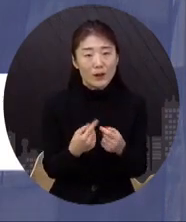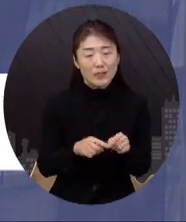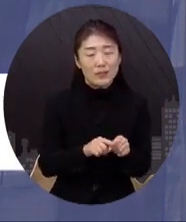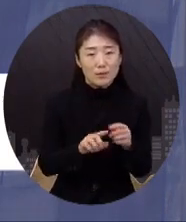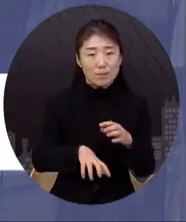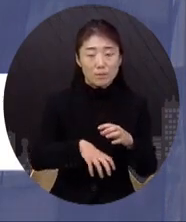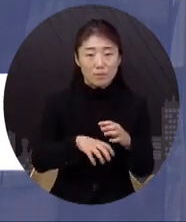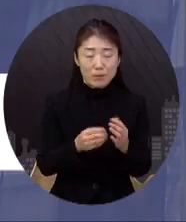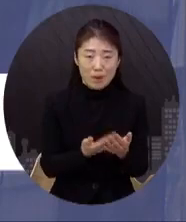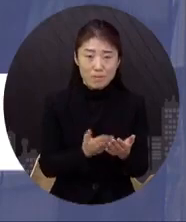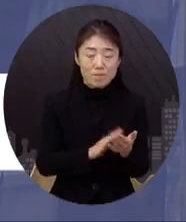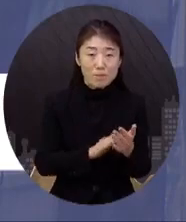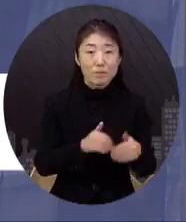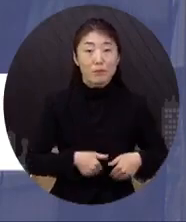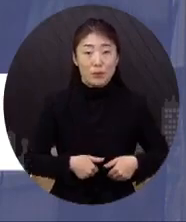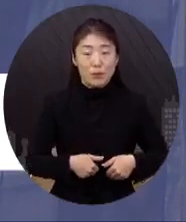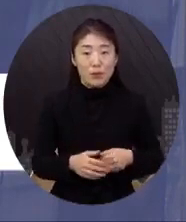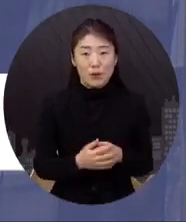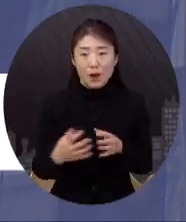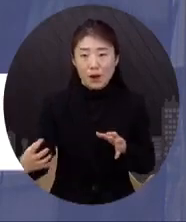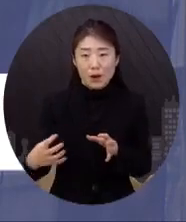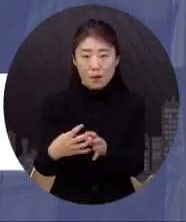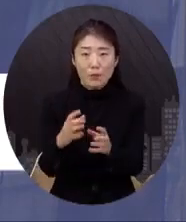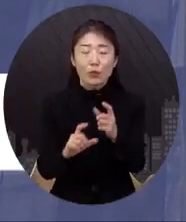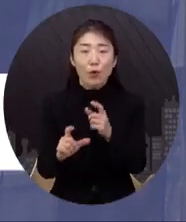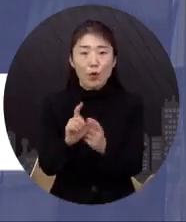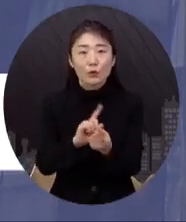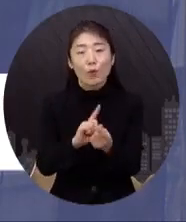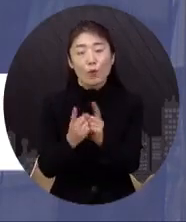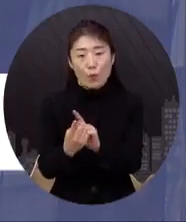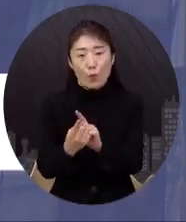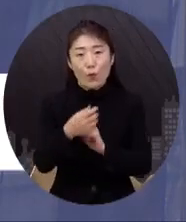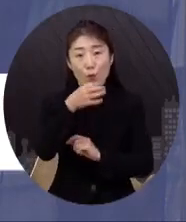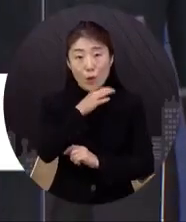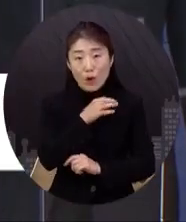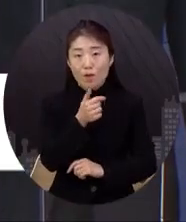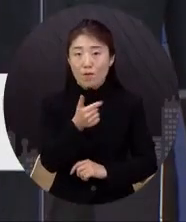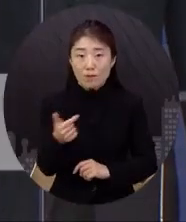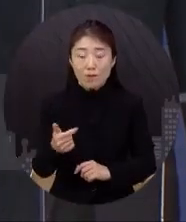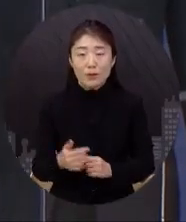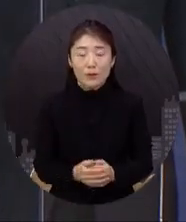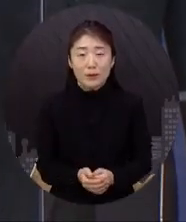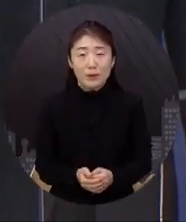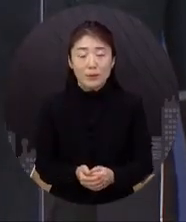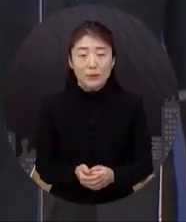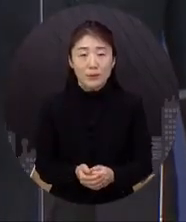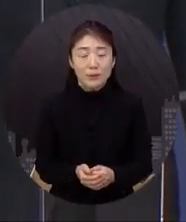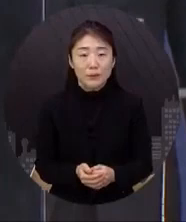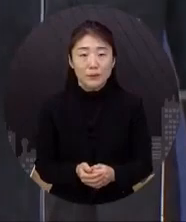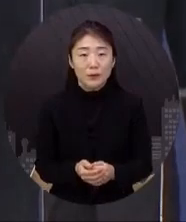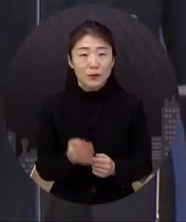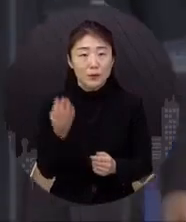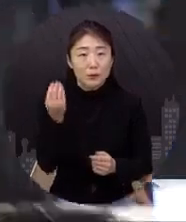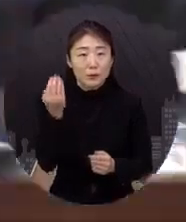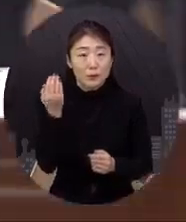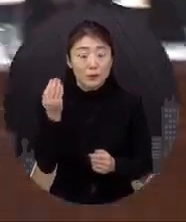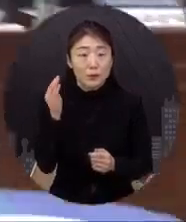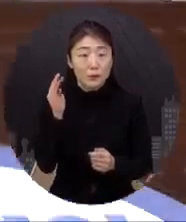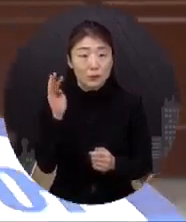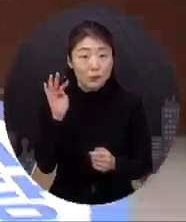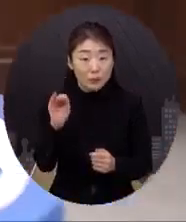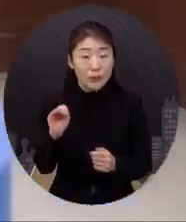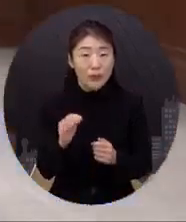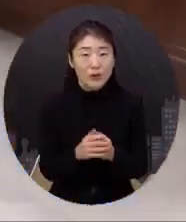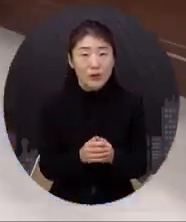초광역과 기초광역이 같이 움직이면서 더 상생할 수 있겠다. 경상남도는 조만간 도 자체